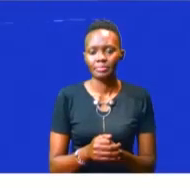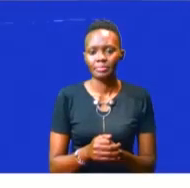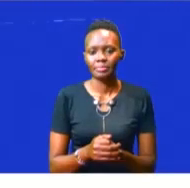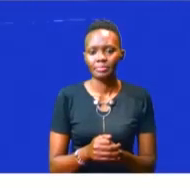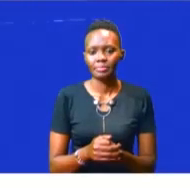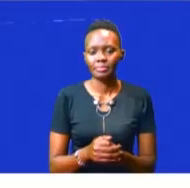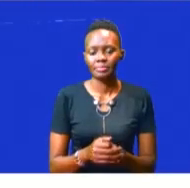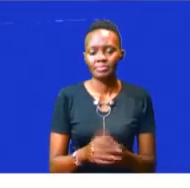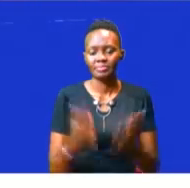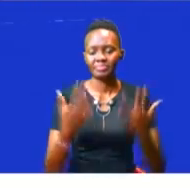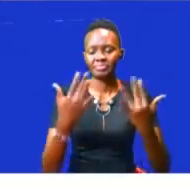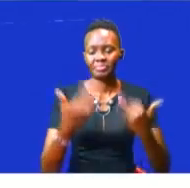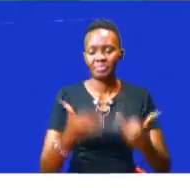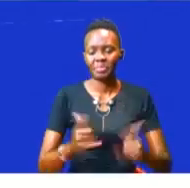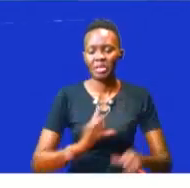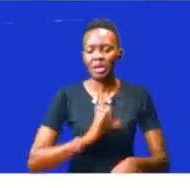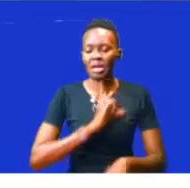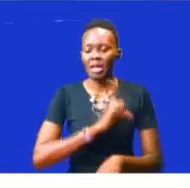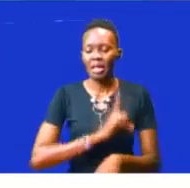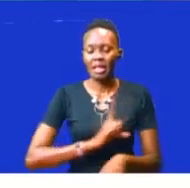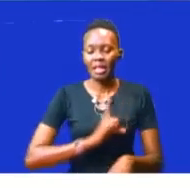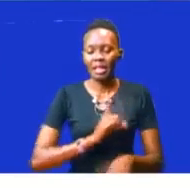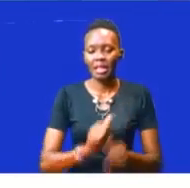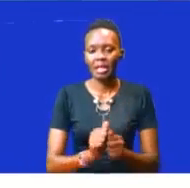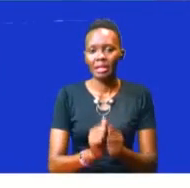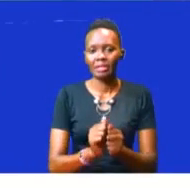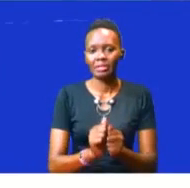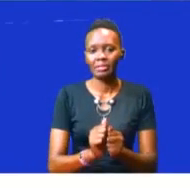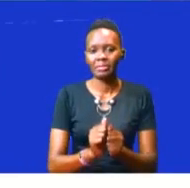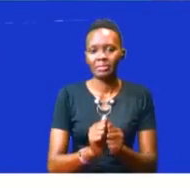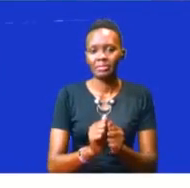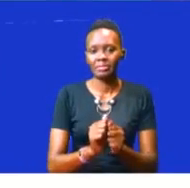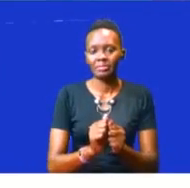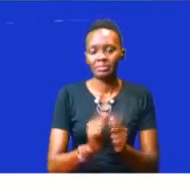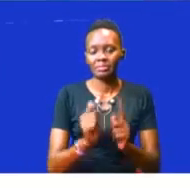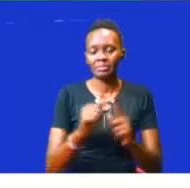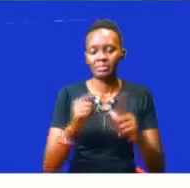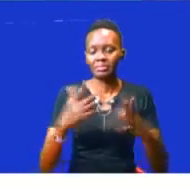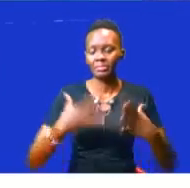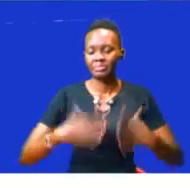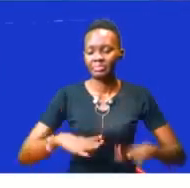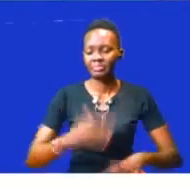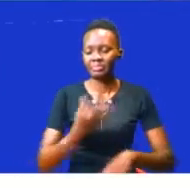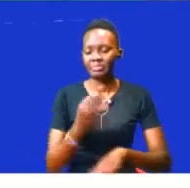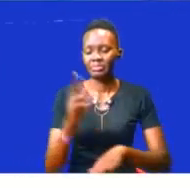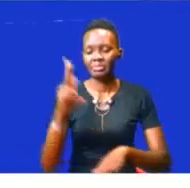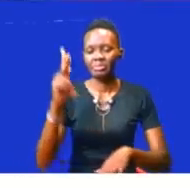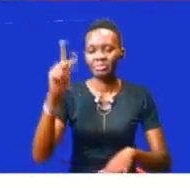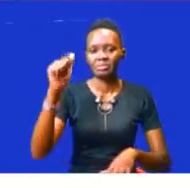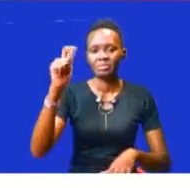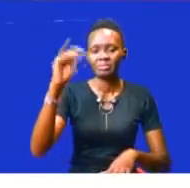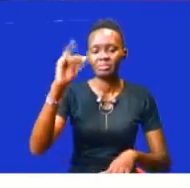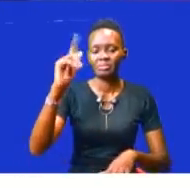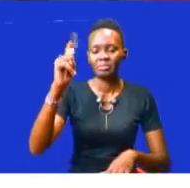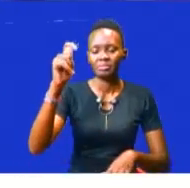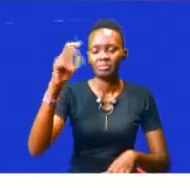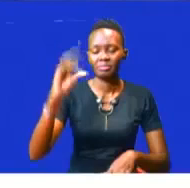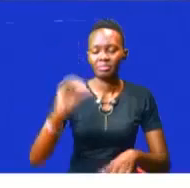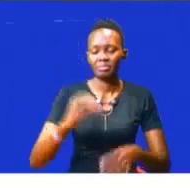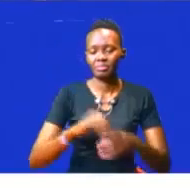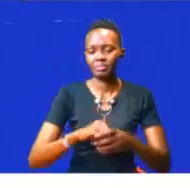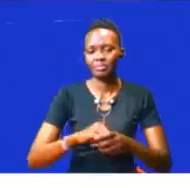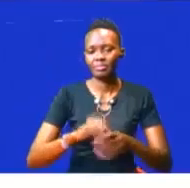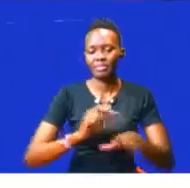En hawi noero motamore gi nono mabende ne olor ne jodak e boma noero ma Katito mabende yudore nyaka sub county e